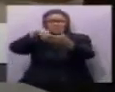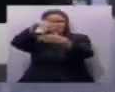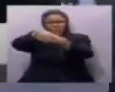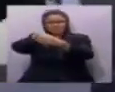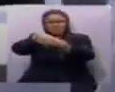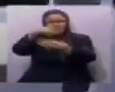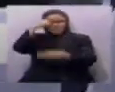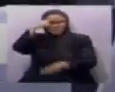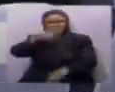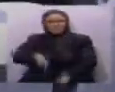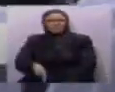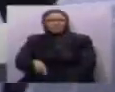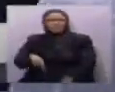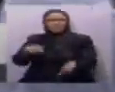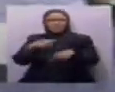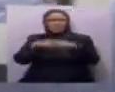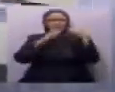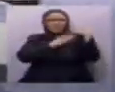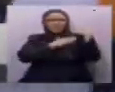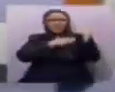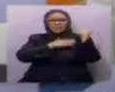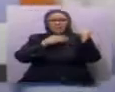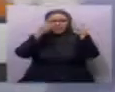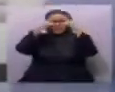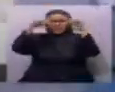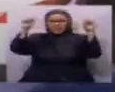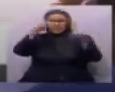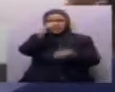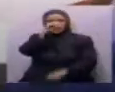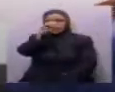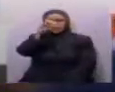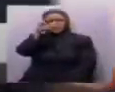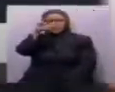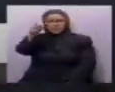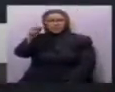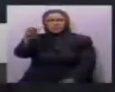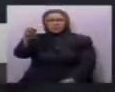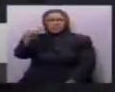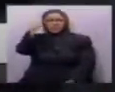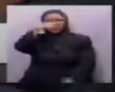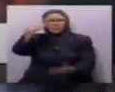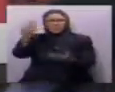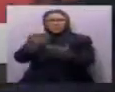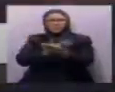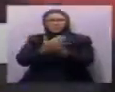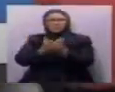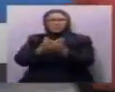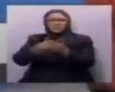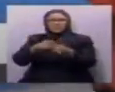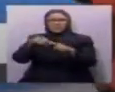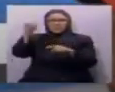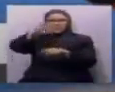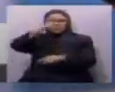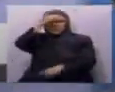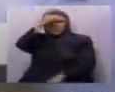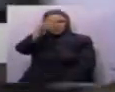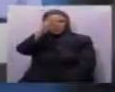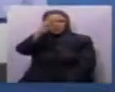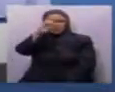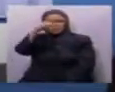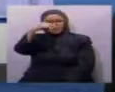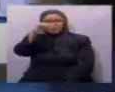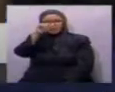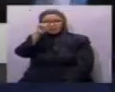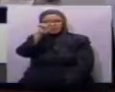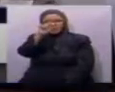Presiden MOM, muka baru Datuk Seri Abdul Azim Mohamad Zabiri menewaskan Datuk Megat Zulkarnain Omardin apabila